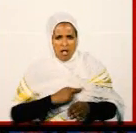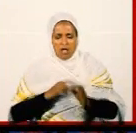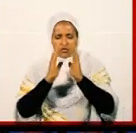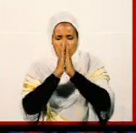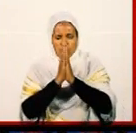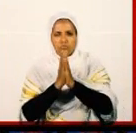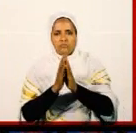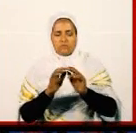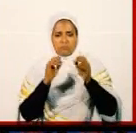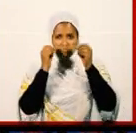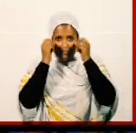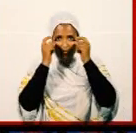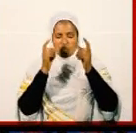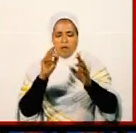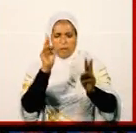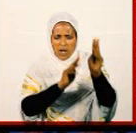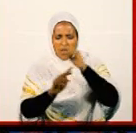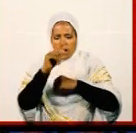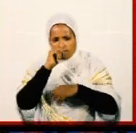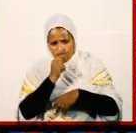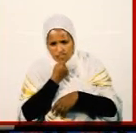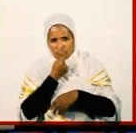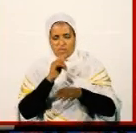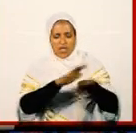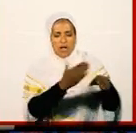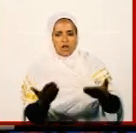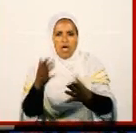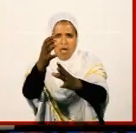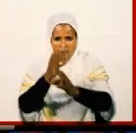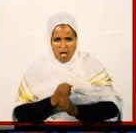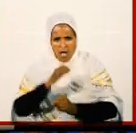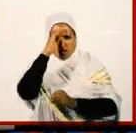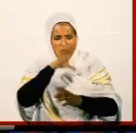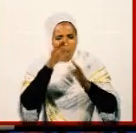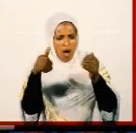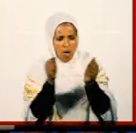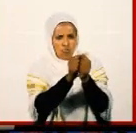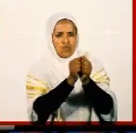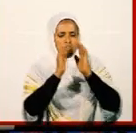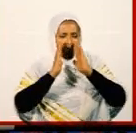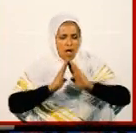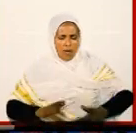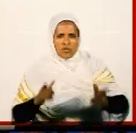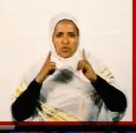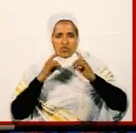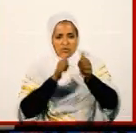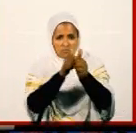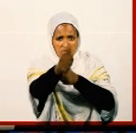እየተቀበለ ከሰው ሁሉ ጋር በሰላም እየኖረ እንዲያሳልፈው ቅዱስ ጳውሎስ እንደተናገረው ሮሜ ምዕራፍ 12